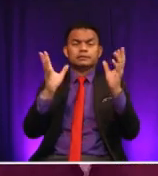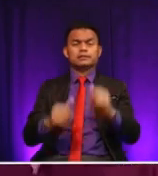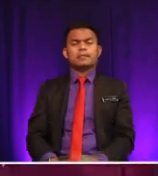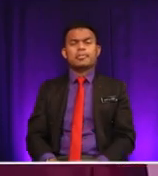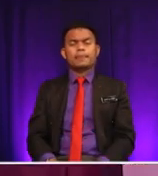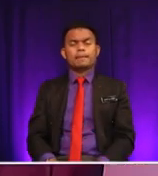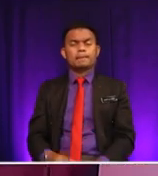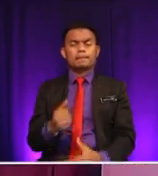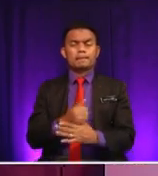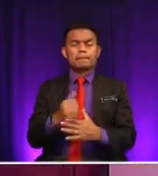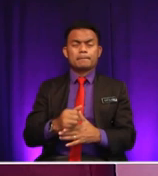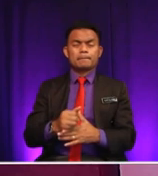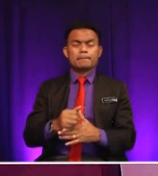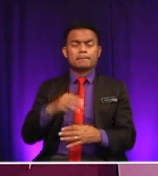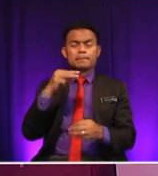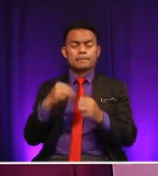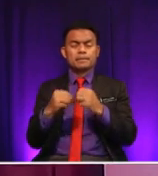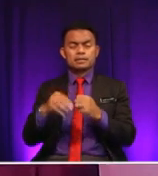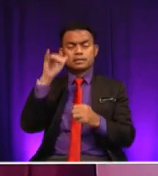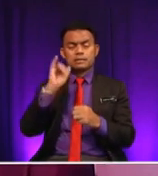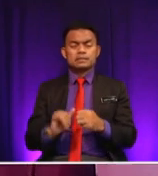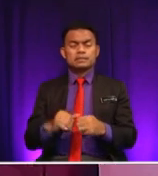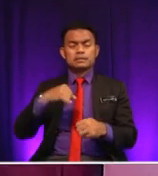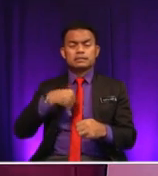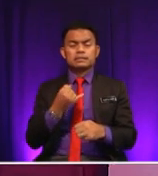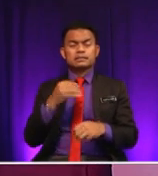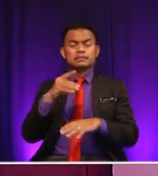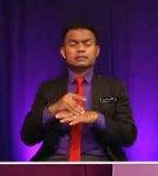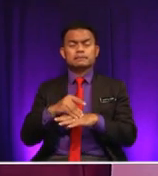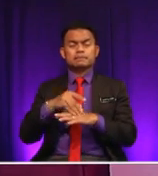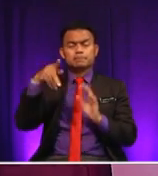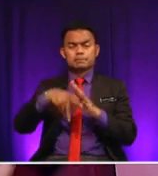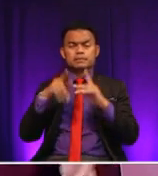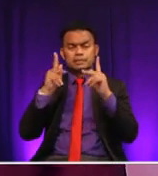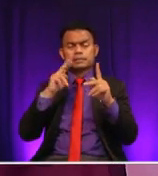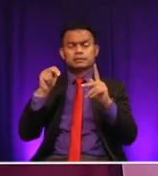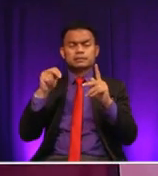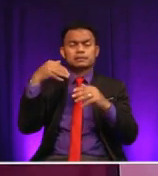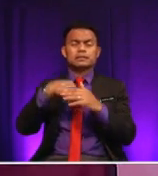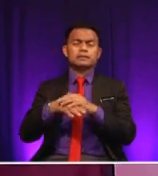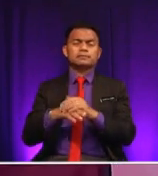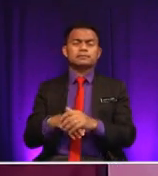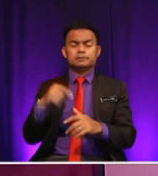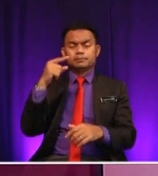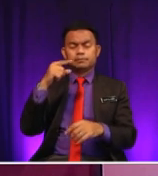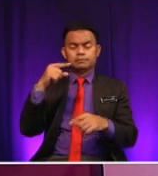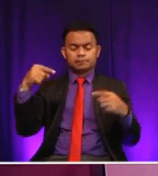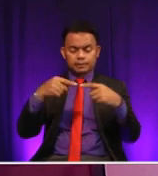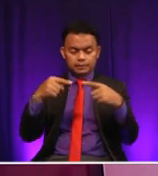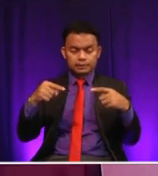isu sampingan yang hendak diberkatikan dalam genre yang mana persoalan ini perlu mempunyai kaitannya dengan